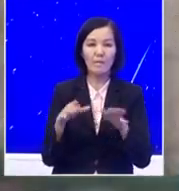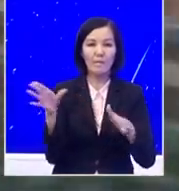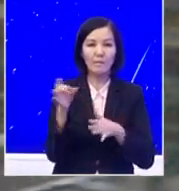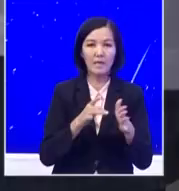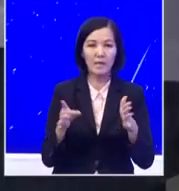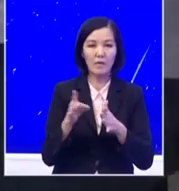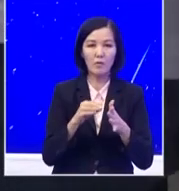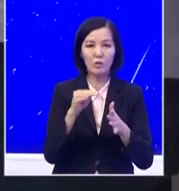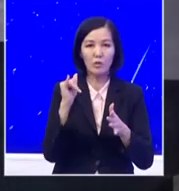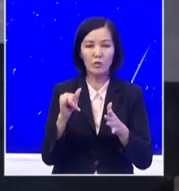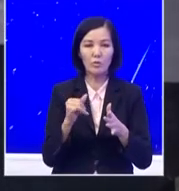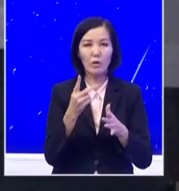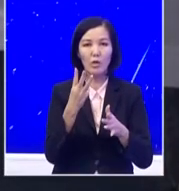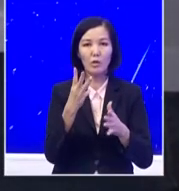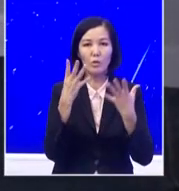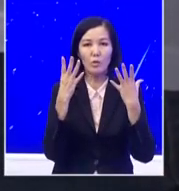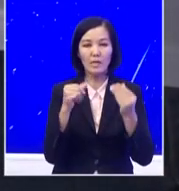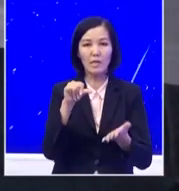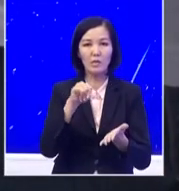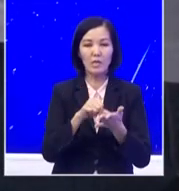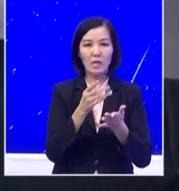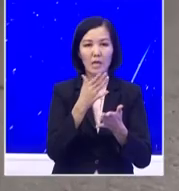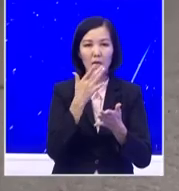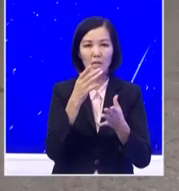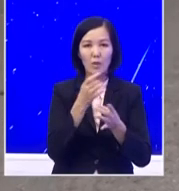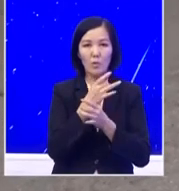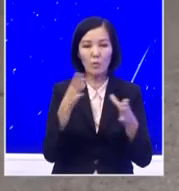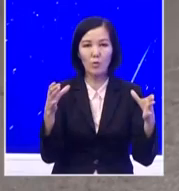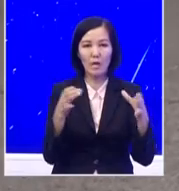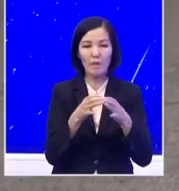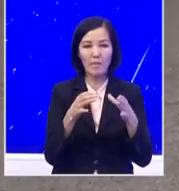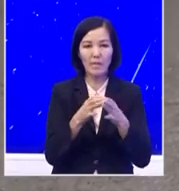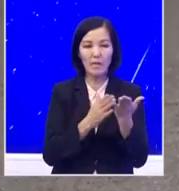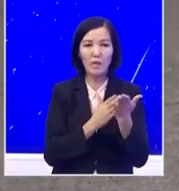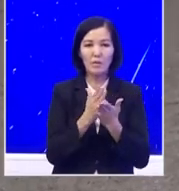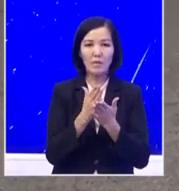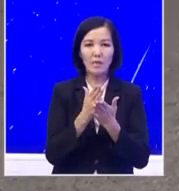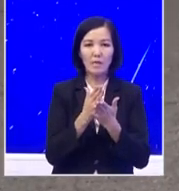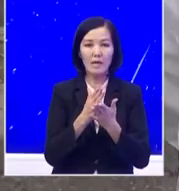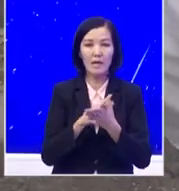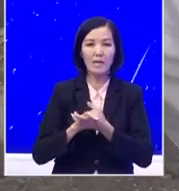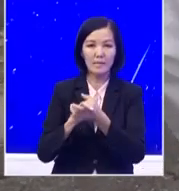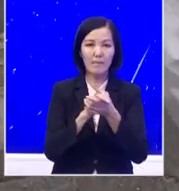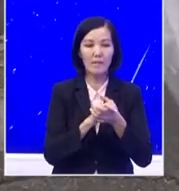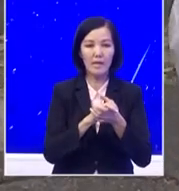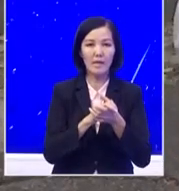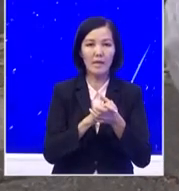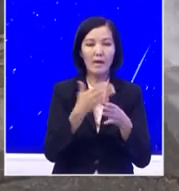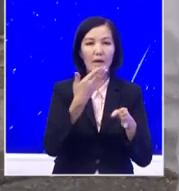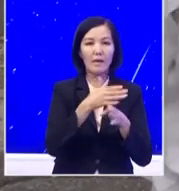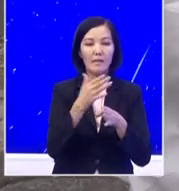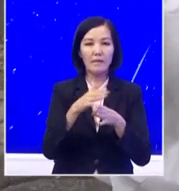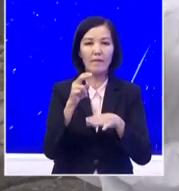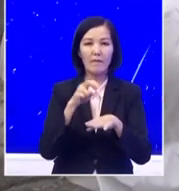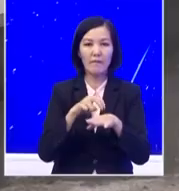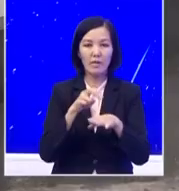регионах края ЖТСУ в течение 3 дней члены этнокультурных объединений и структурных подразделений Ассамблеи раздавали врачам и